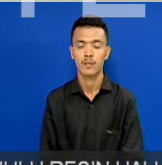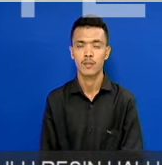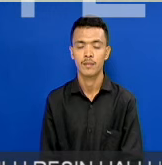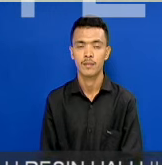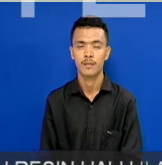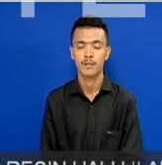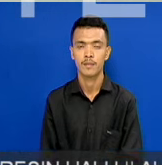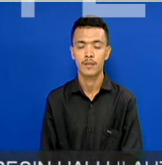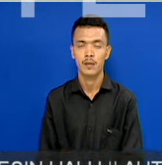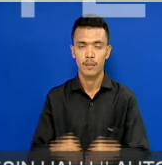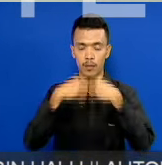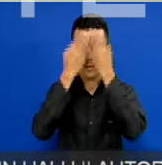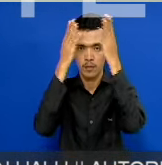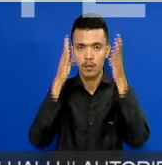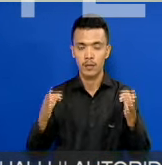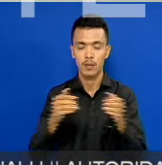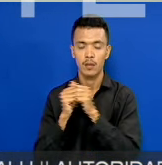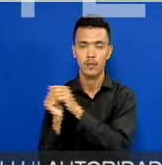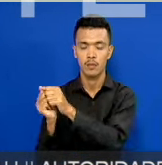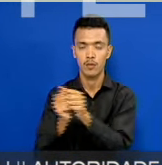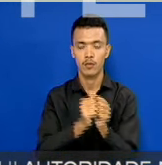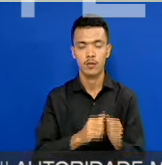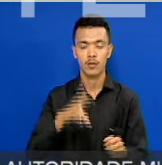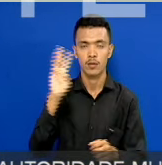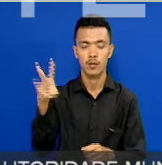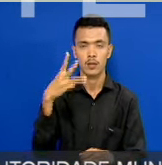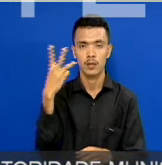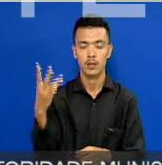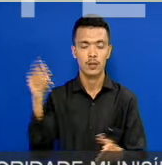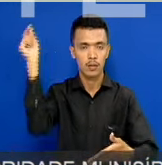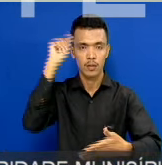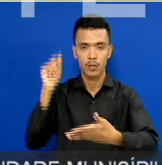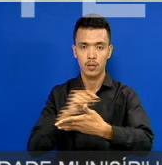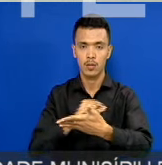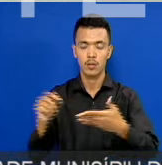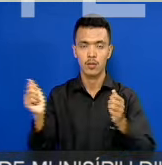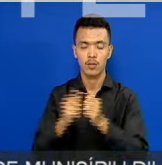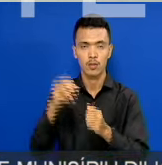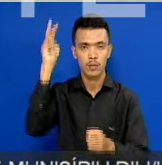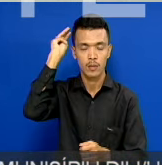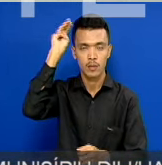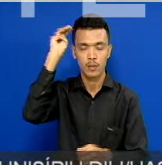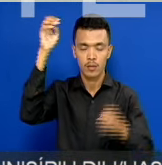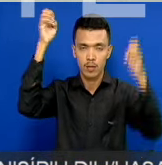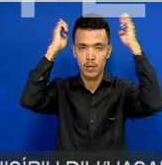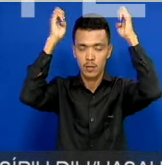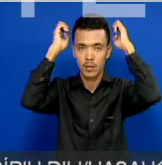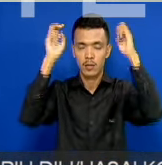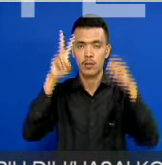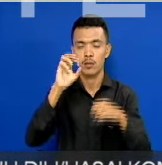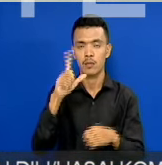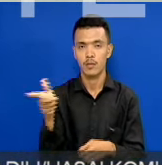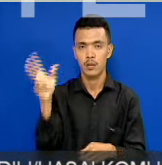amne hamu tu me sanur di sim lima. Profesor be contratus ministre fu nel 2023 ne na insia. Depois mo